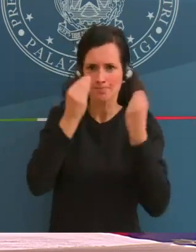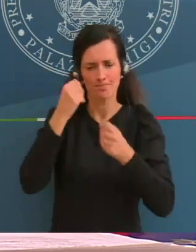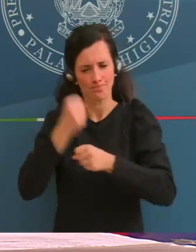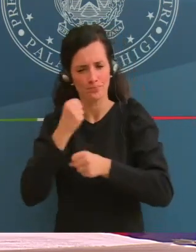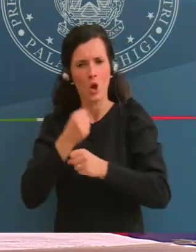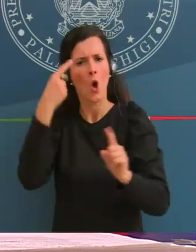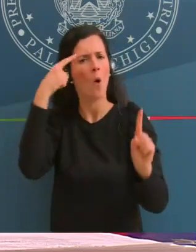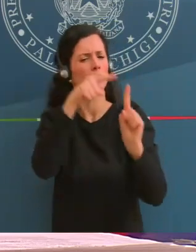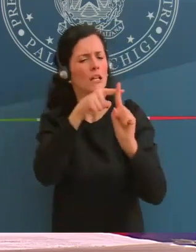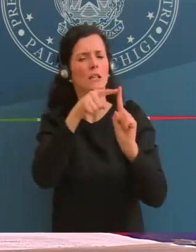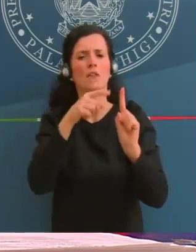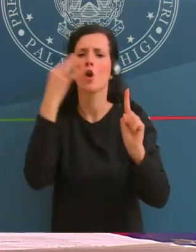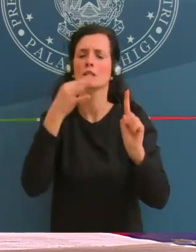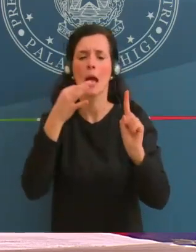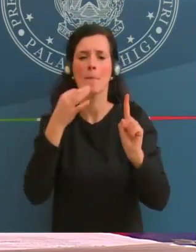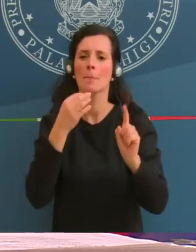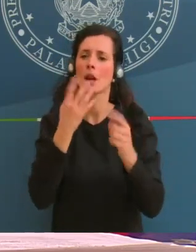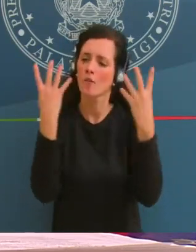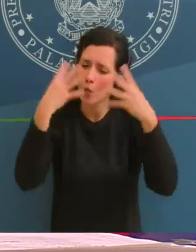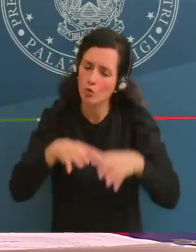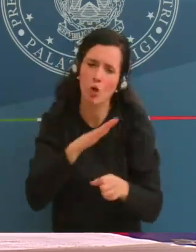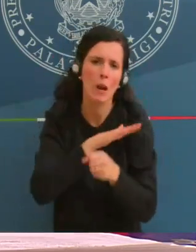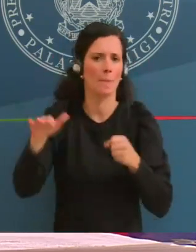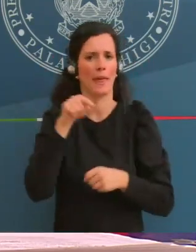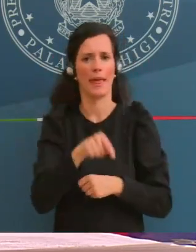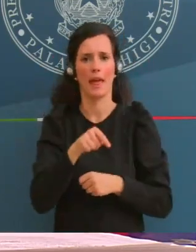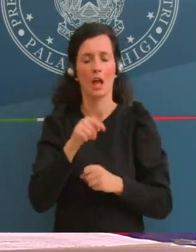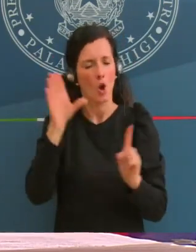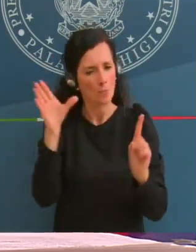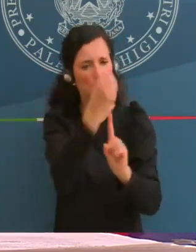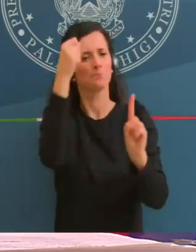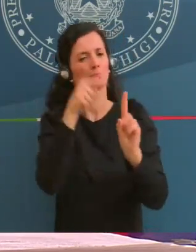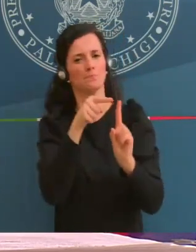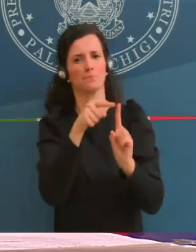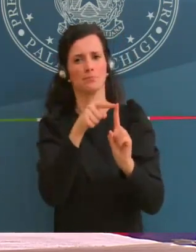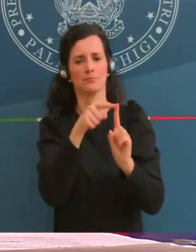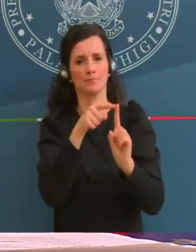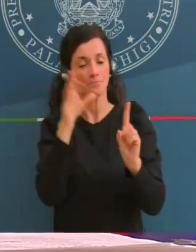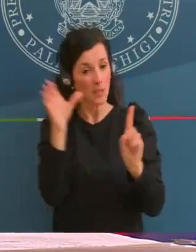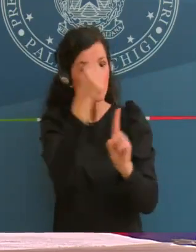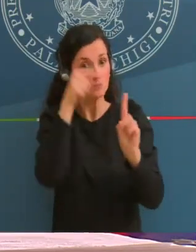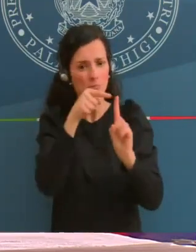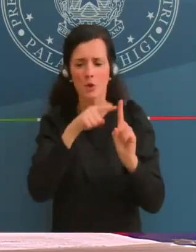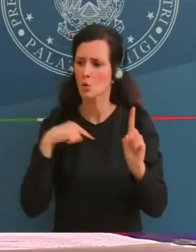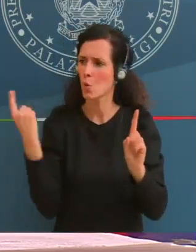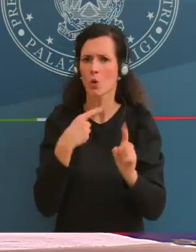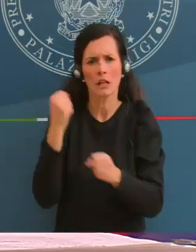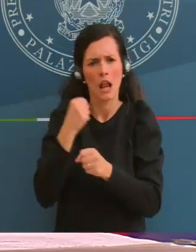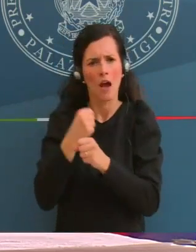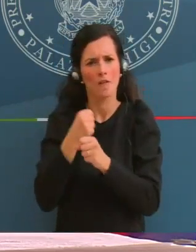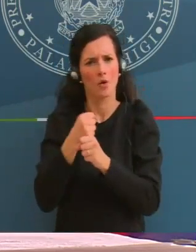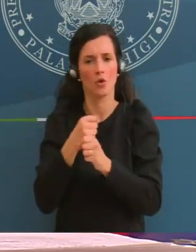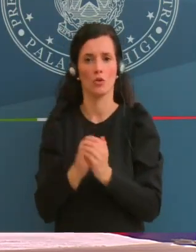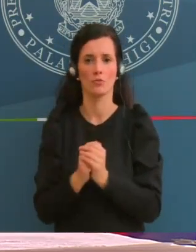stiamo lavorando c'è un'italia più equa pinko sia più moderna più digitale più green tutto questo lo faremo anche con recovery fund